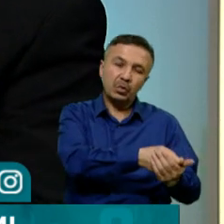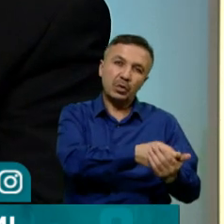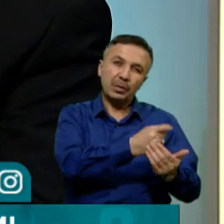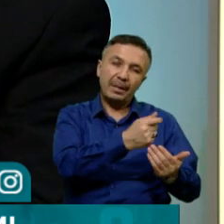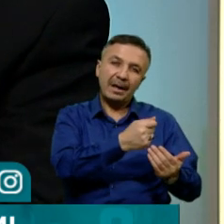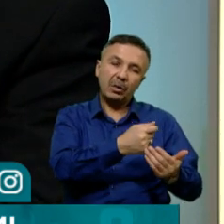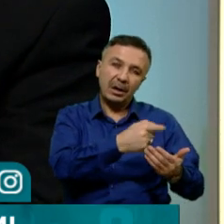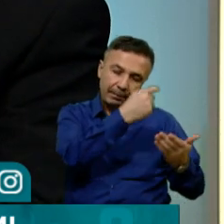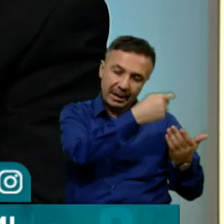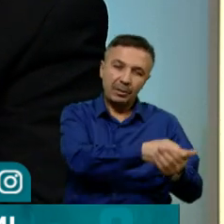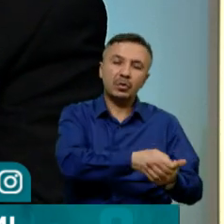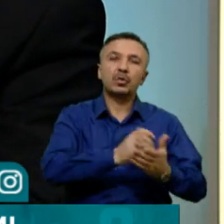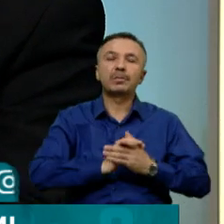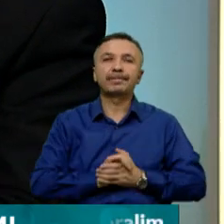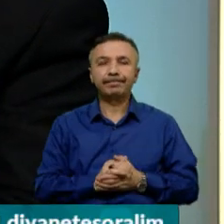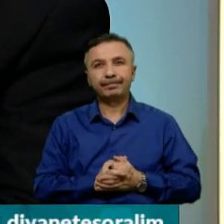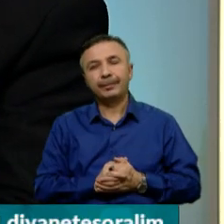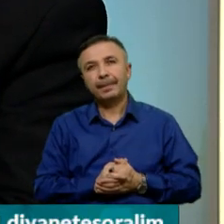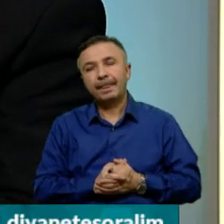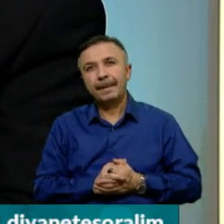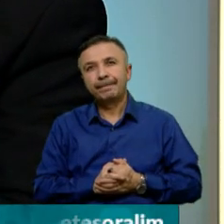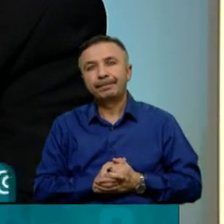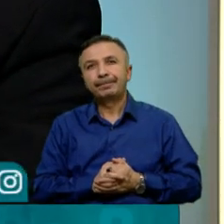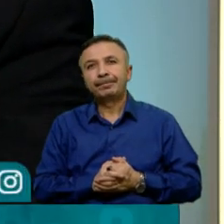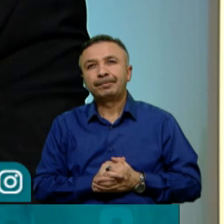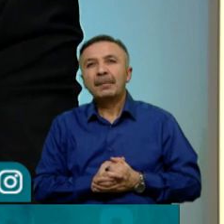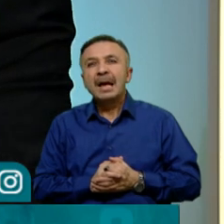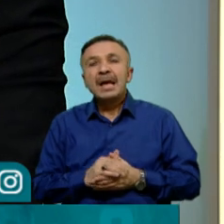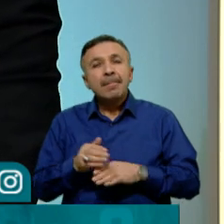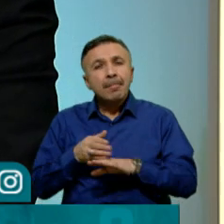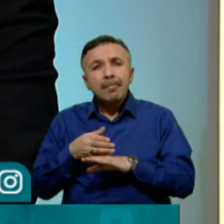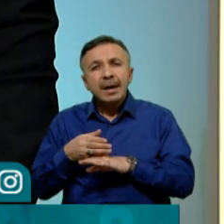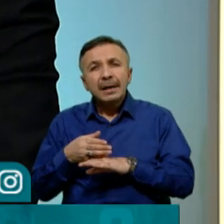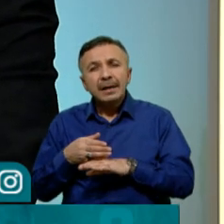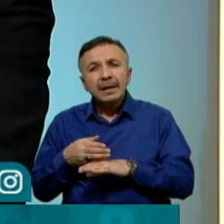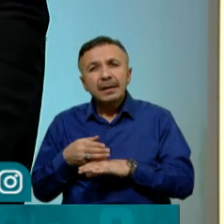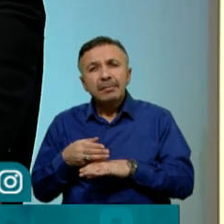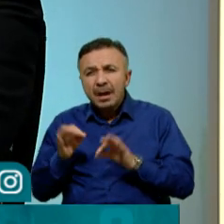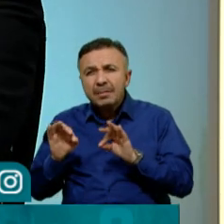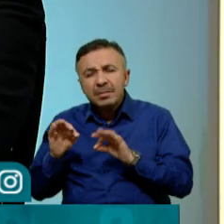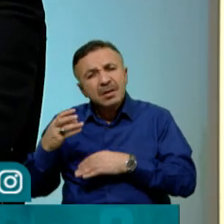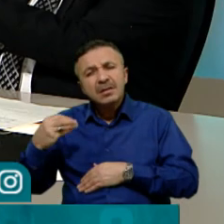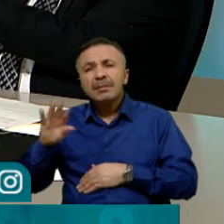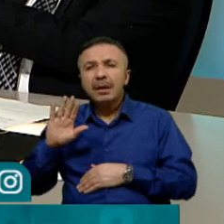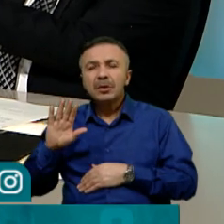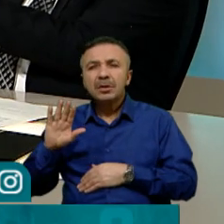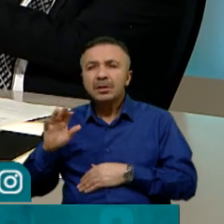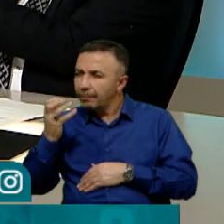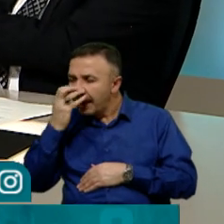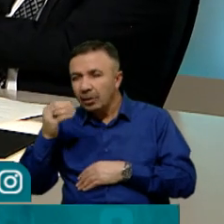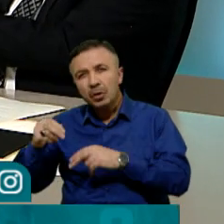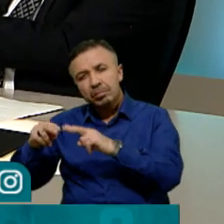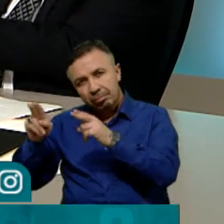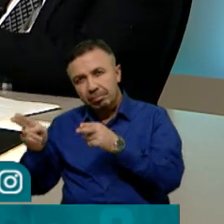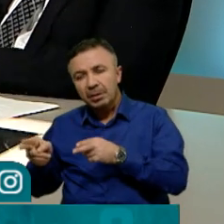para haline geliyor ve o paranın zekatı veriyorsunuz malı henüz satmamış sınız yani terekede duruyor değil